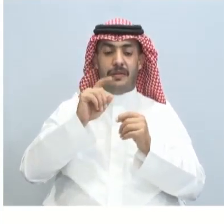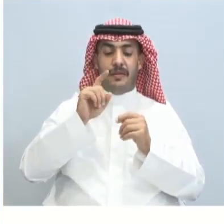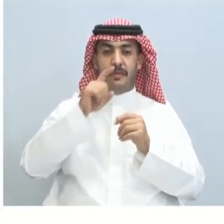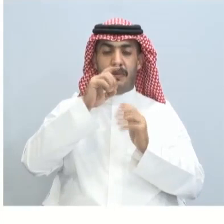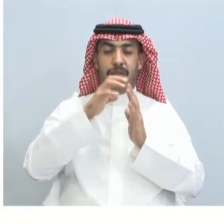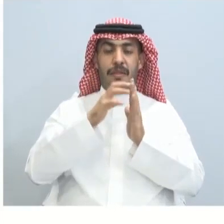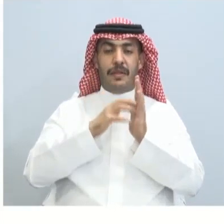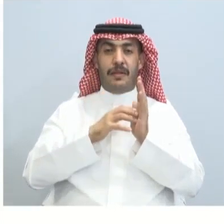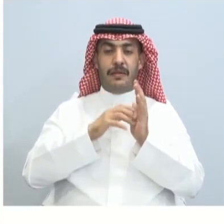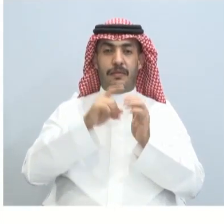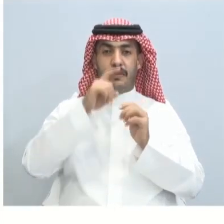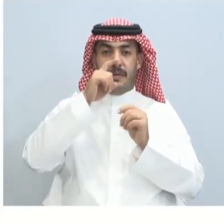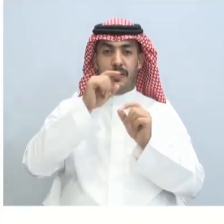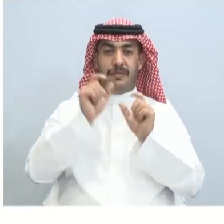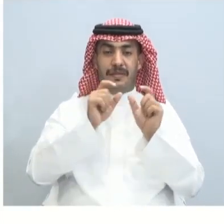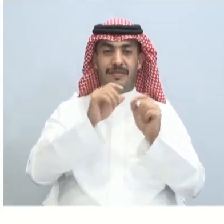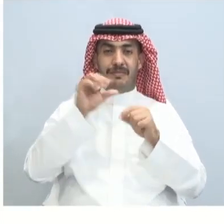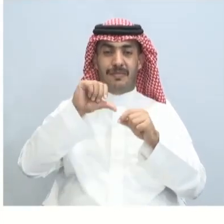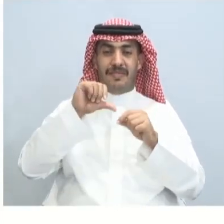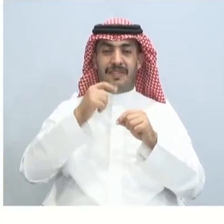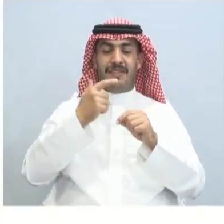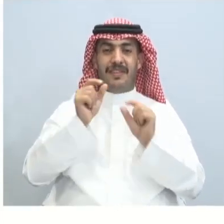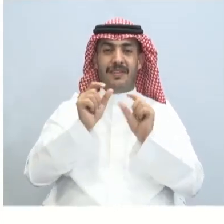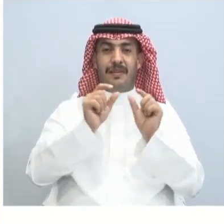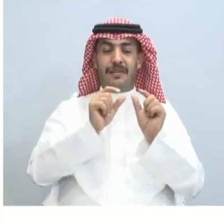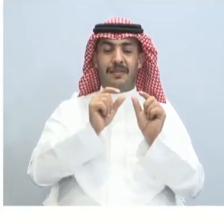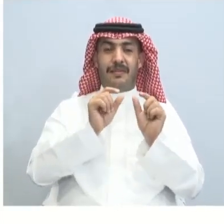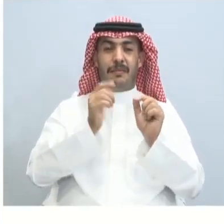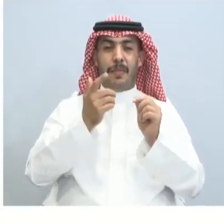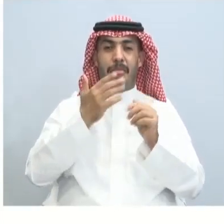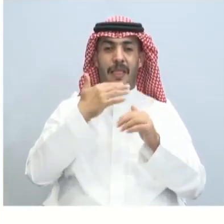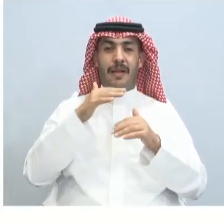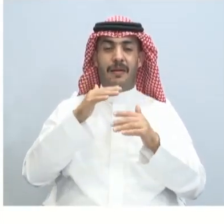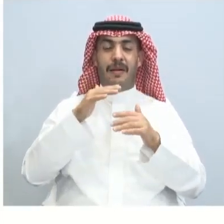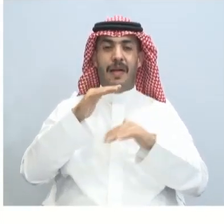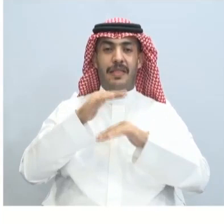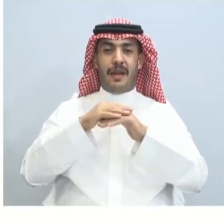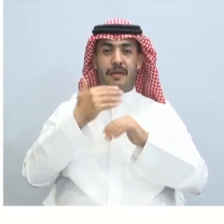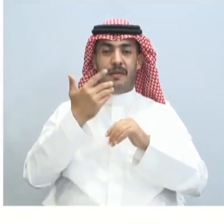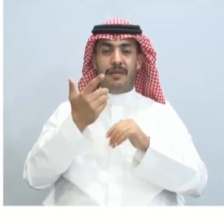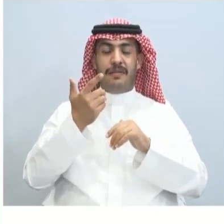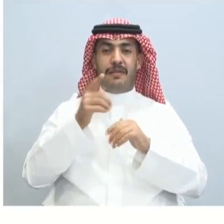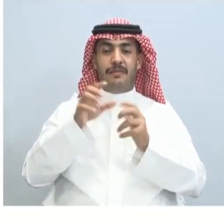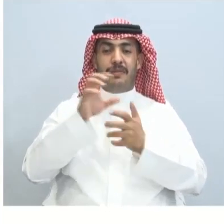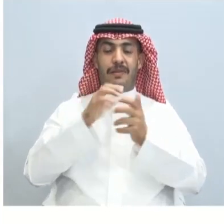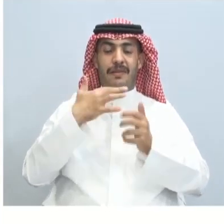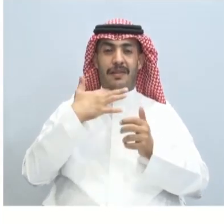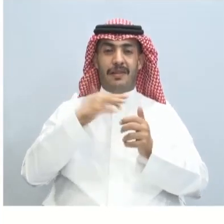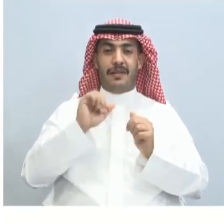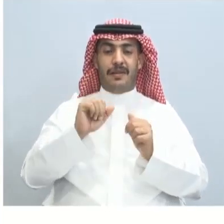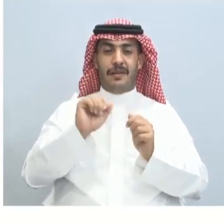الخطابات التي ليس فيها لطافه او فيها نوع من عدم اللطافه قد تتسبب في مشاكل